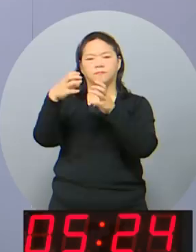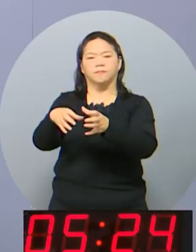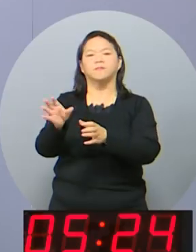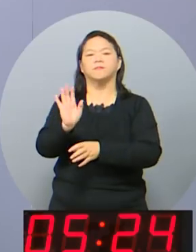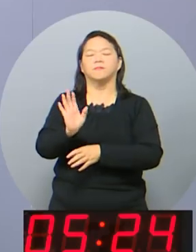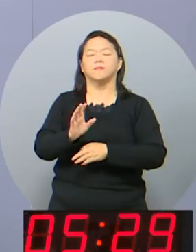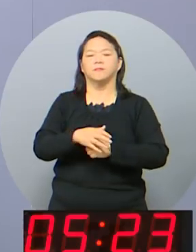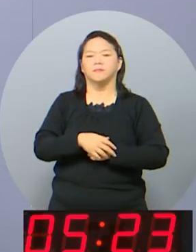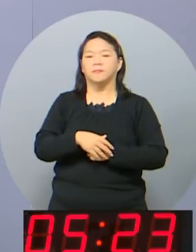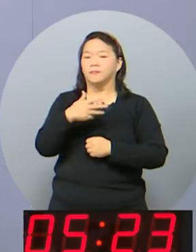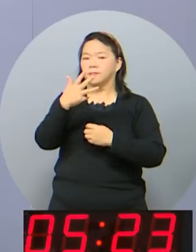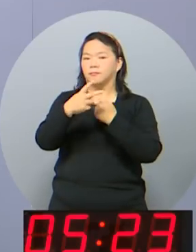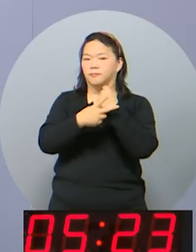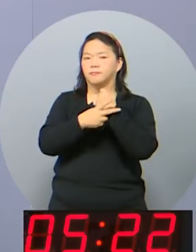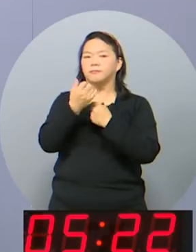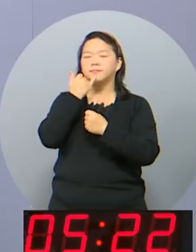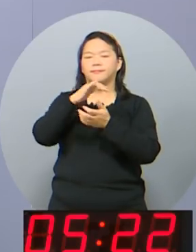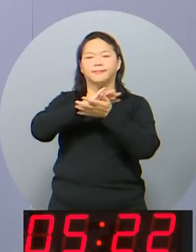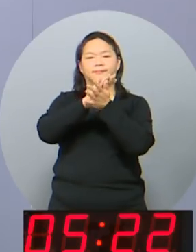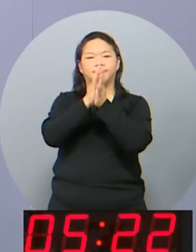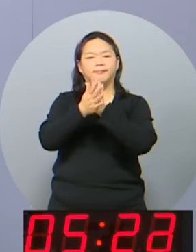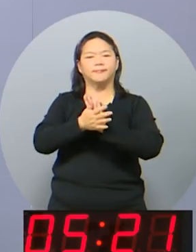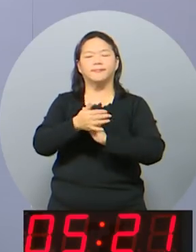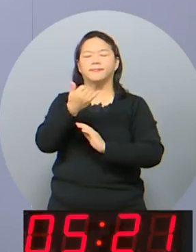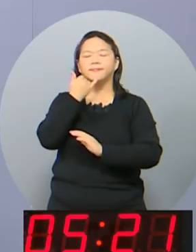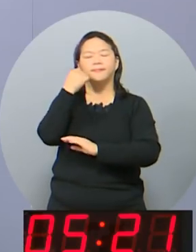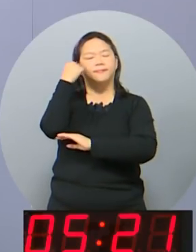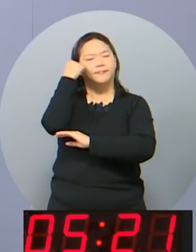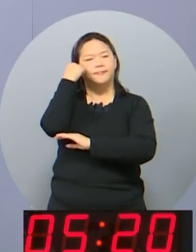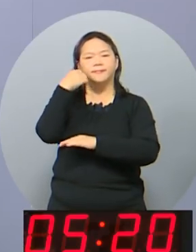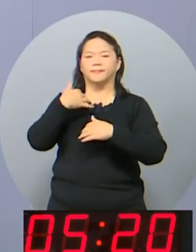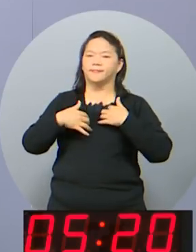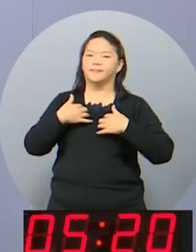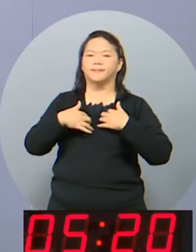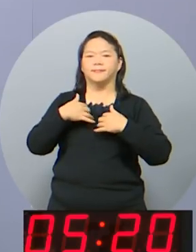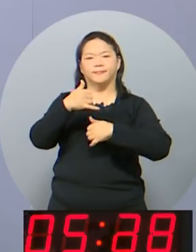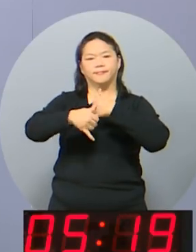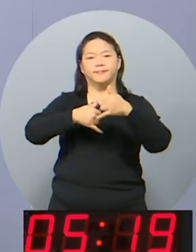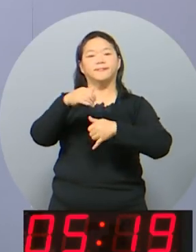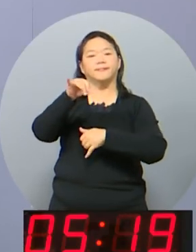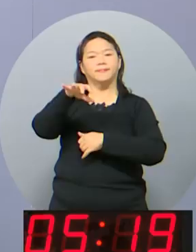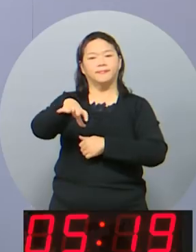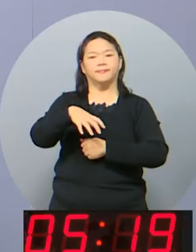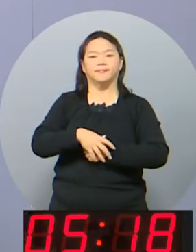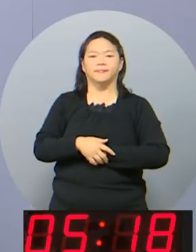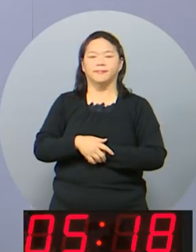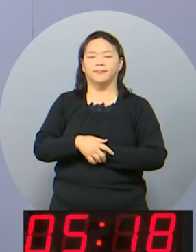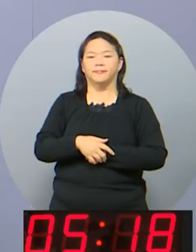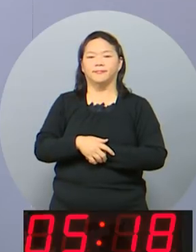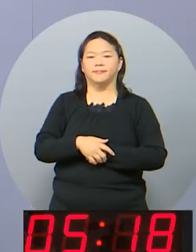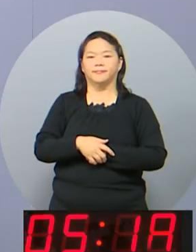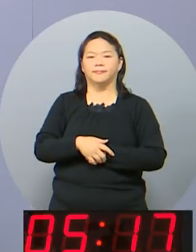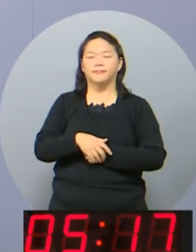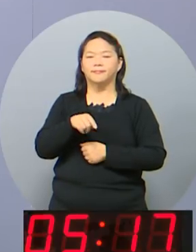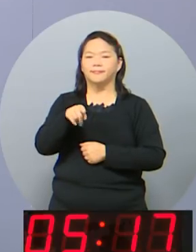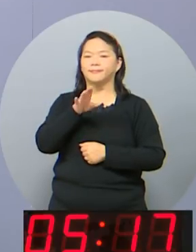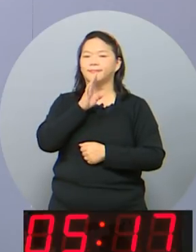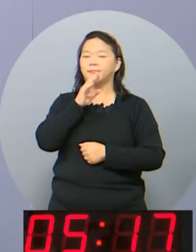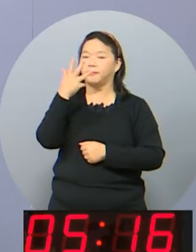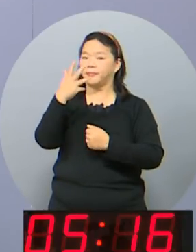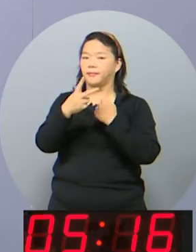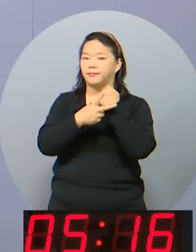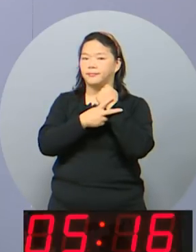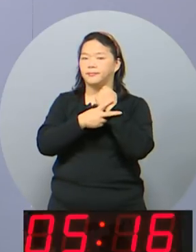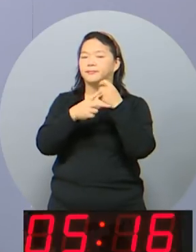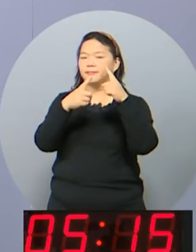们巴里地区可以变成一个宜居乐活的好地方。所以呢，这是啊，我想在巴里地